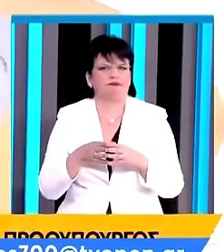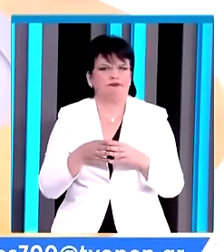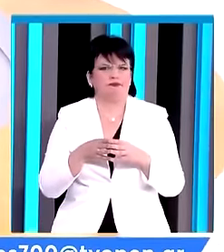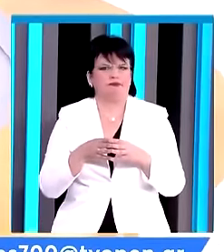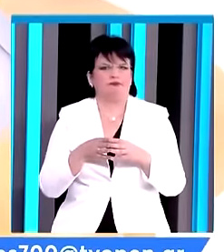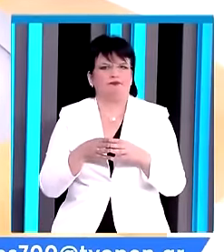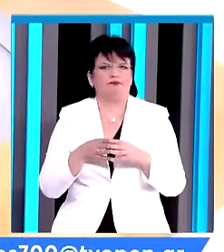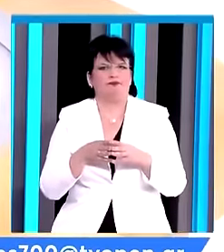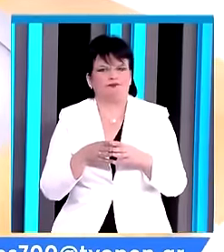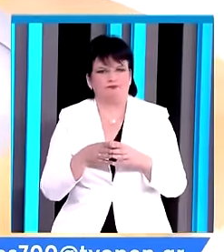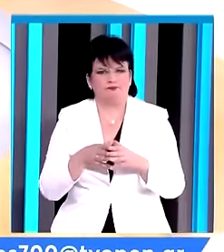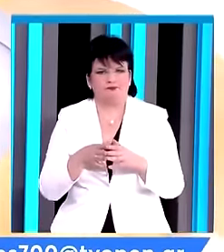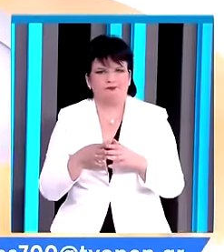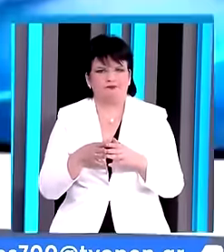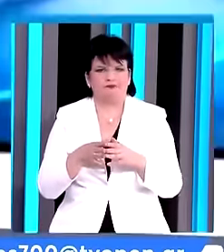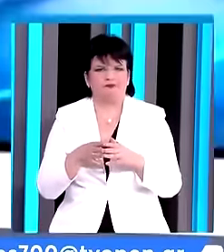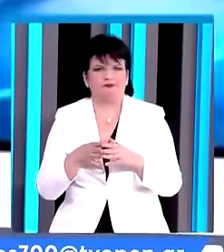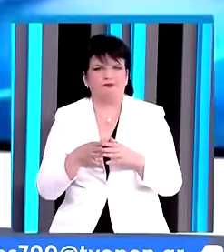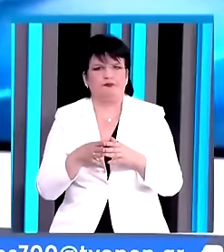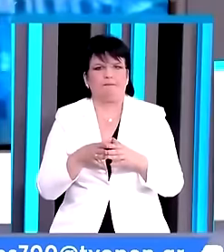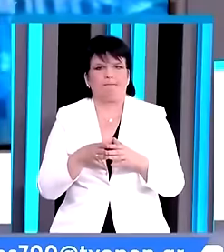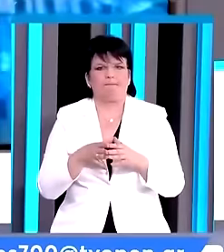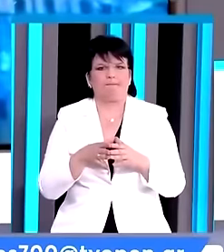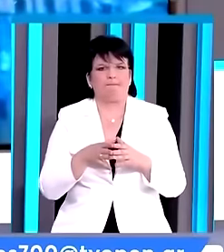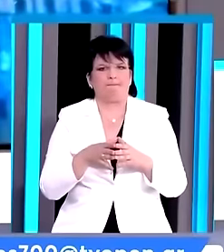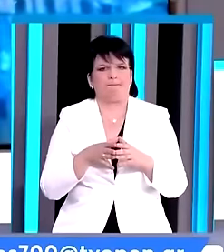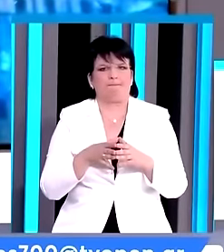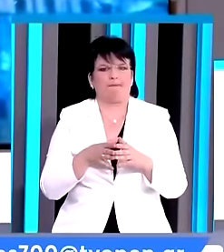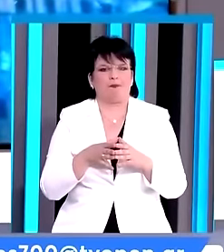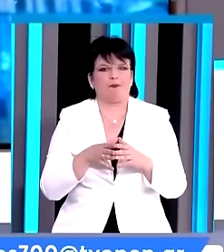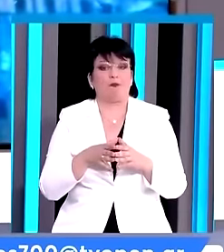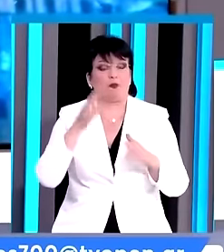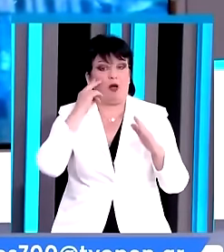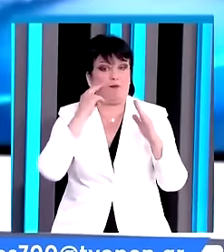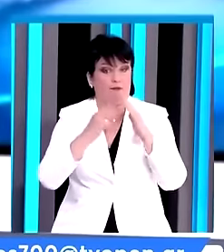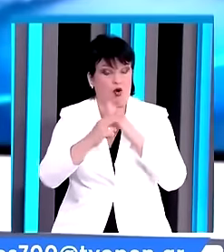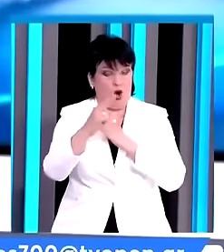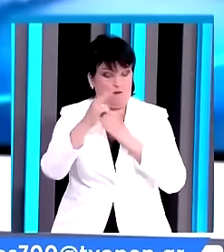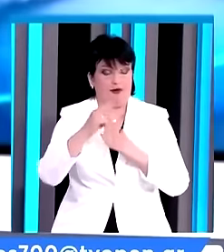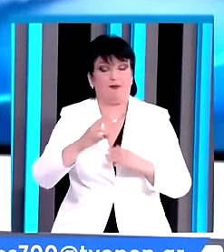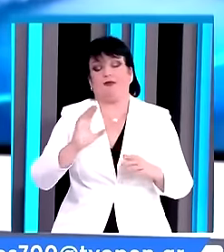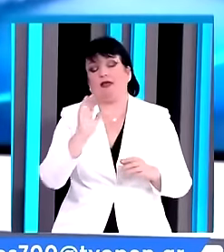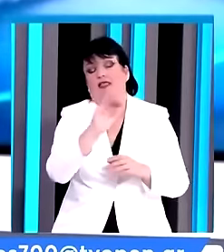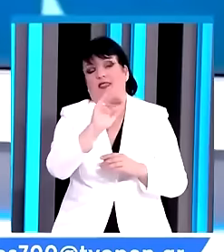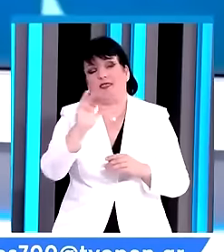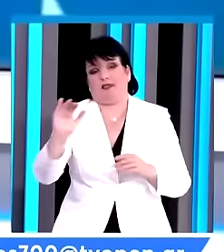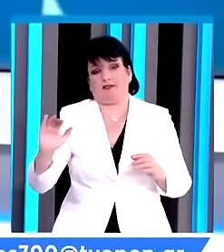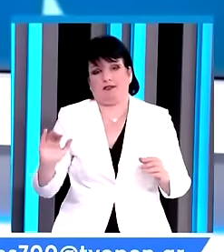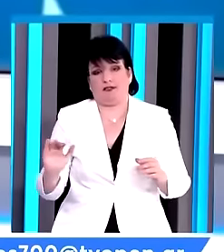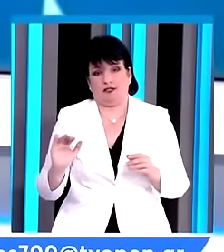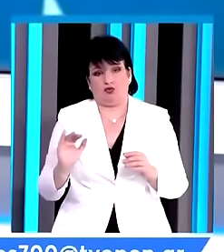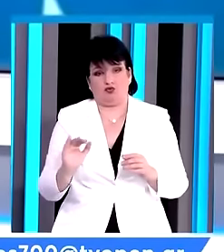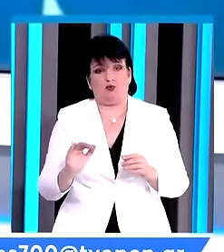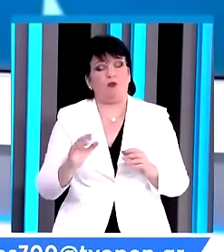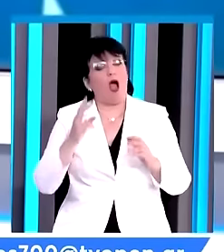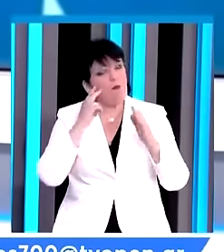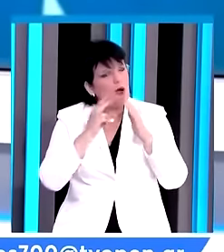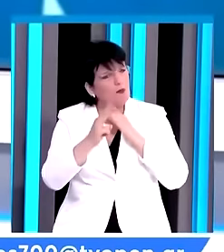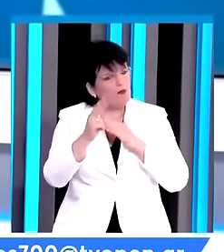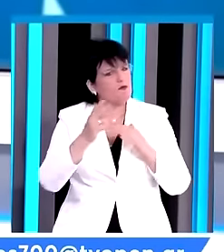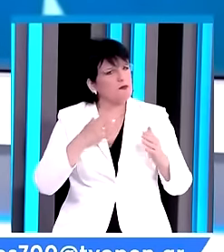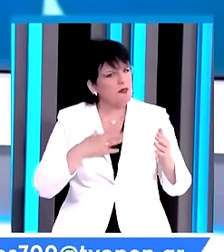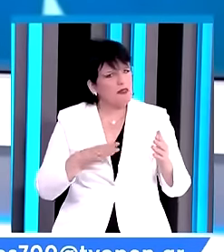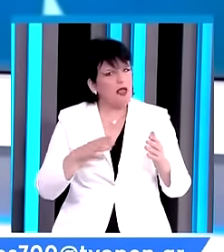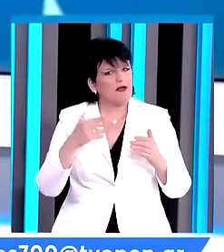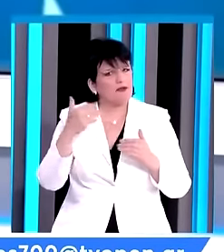Για σας έχει άλλα αισθήματα. Το κατάλαβα. Για σας το είπα. Πρόβλεψη δεν θα ζητήσουμε, κύριε Πρόεδρε. Είπατε τέρμα. Όχι, άμα θέλετε πρόβλεψη, να κάνουμε. Εγώ δεν έχω πρόβλημα.